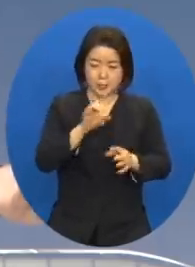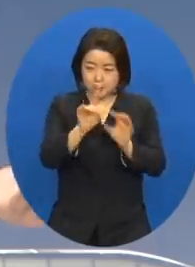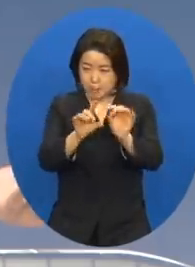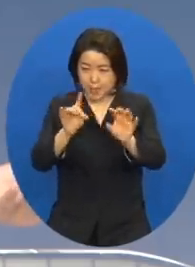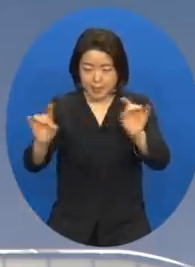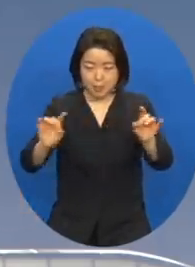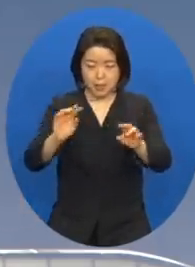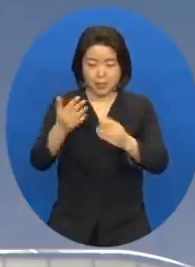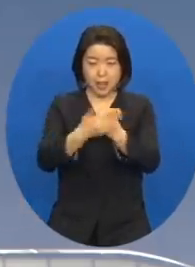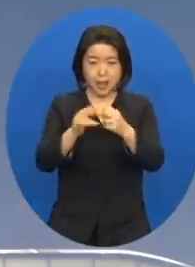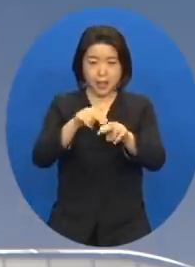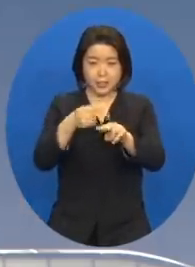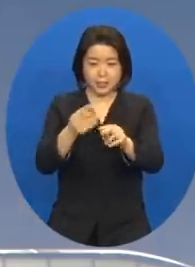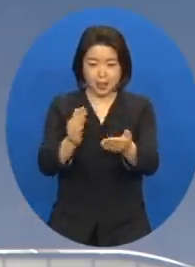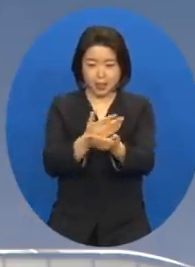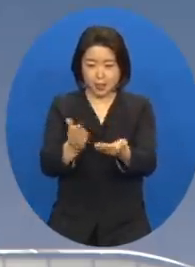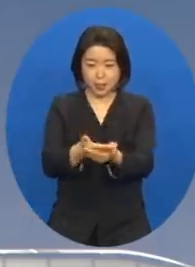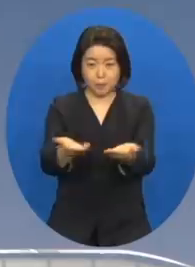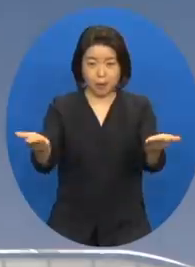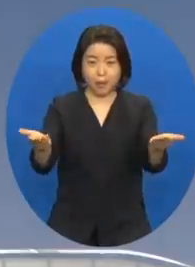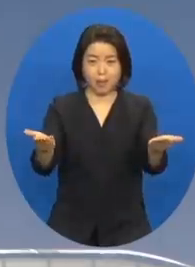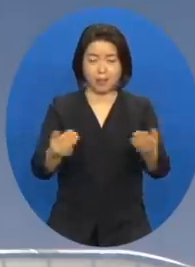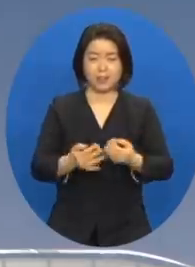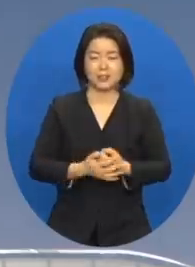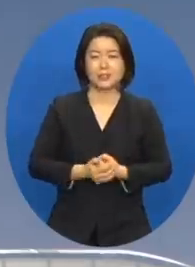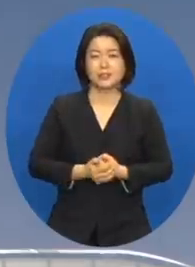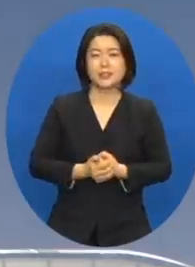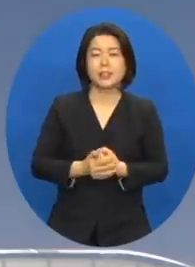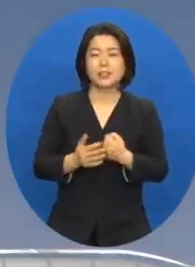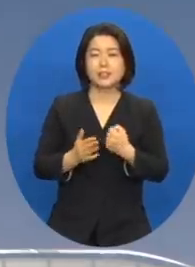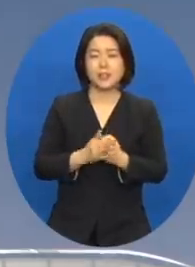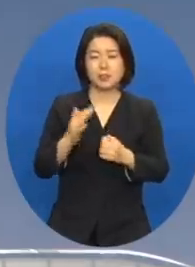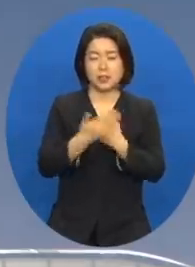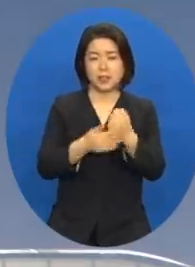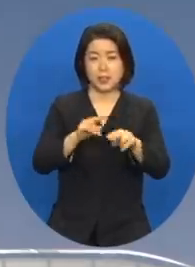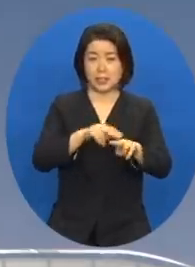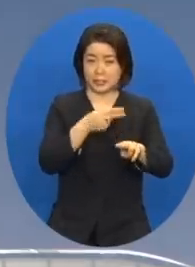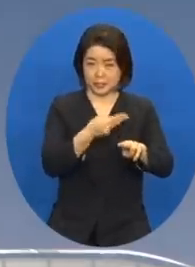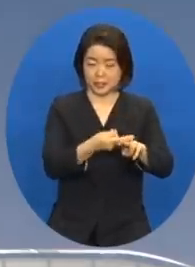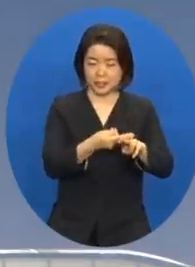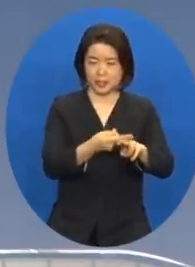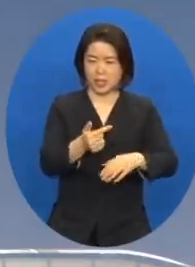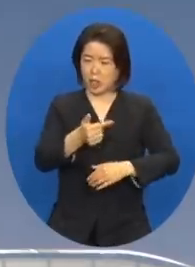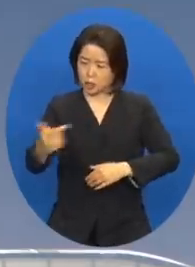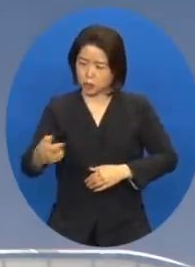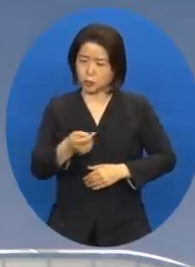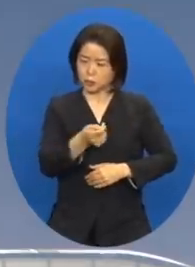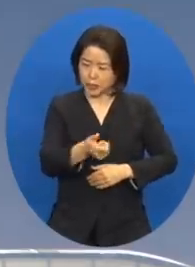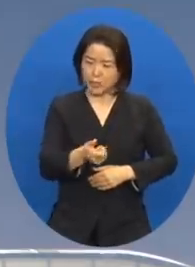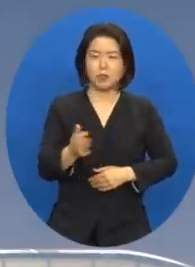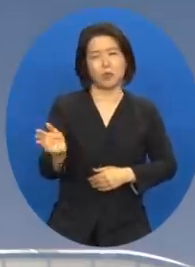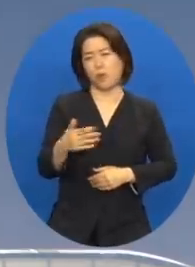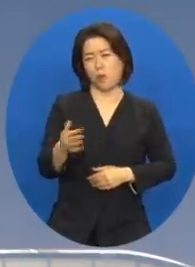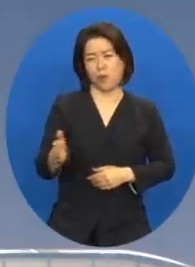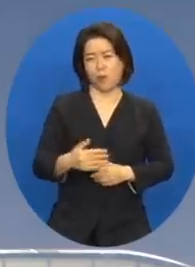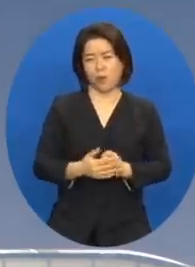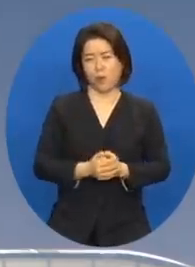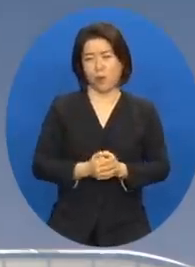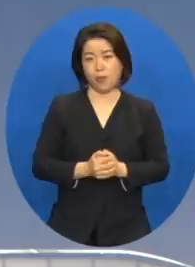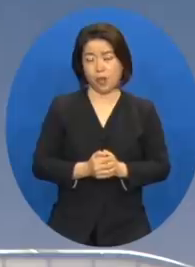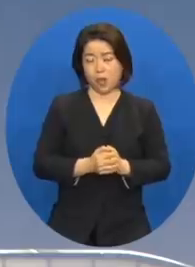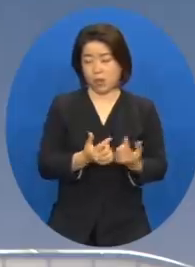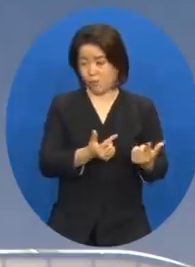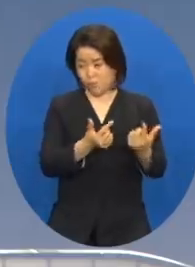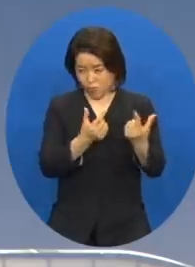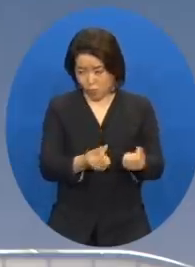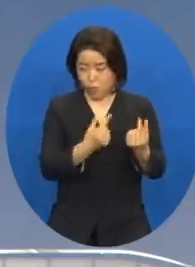은사를 나누어 주십니다. 그러므로 은사에는 크고 작은 게 없습니다. 왜? 다